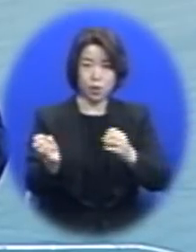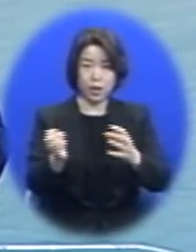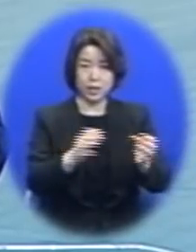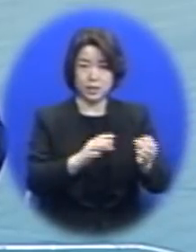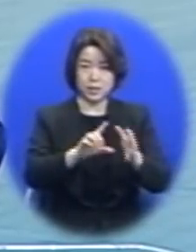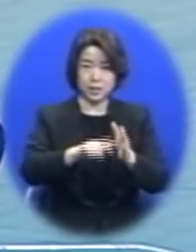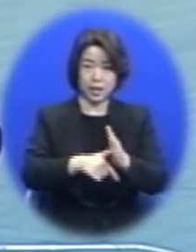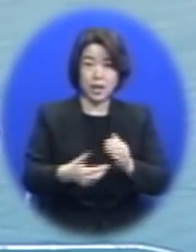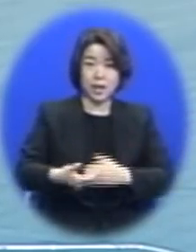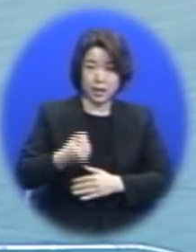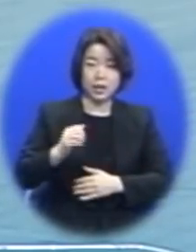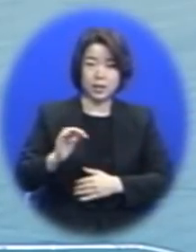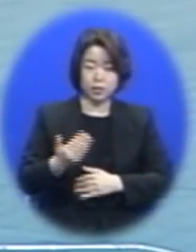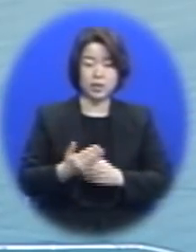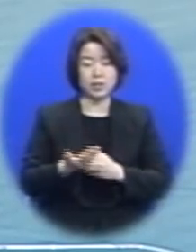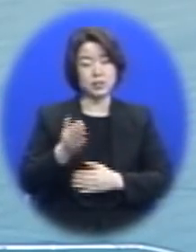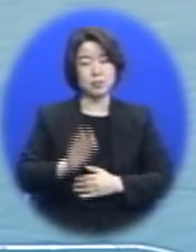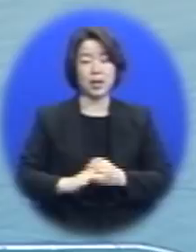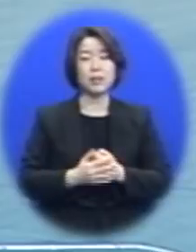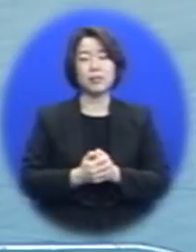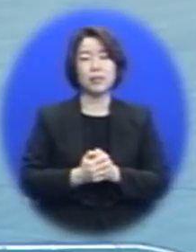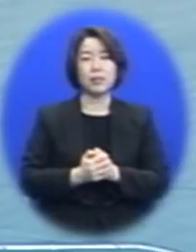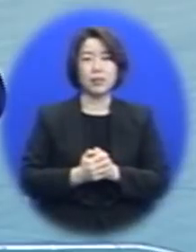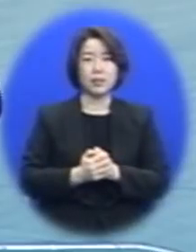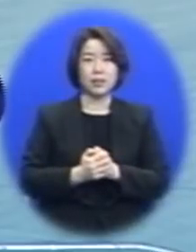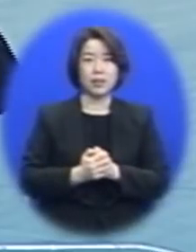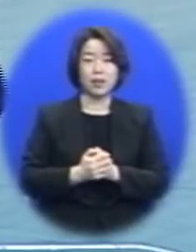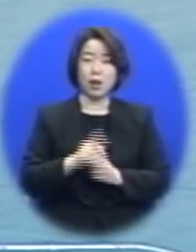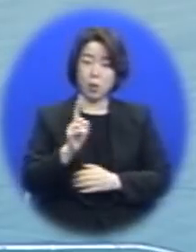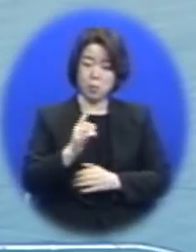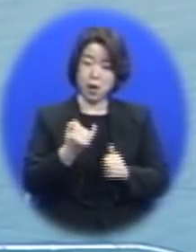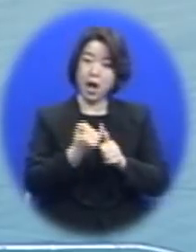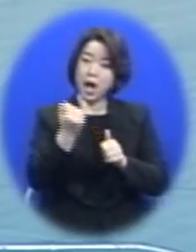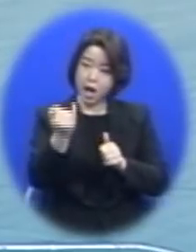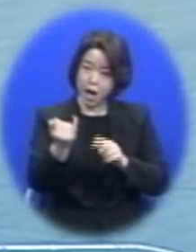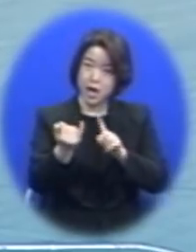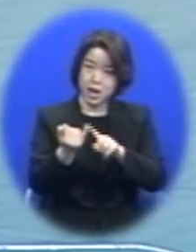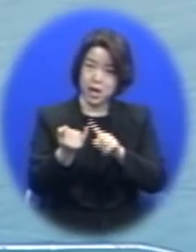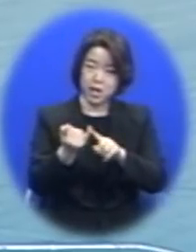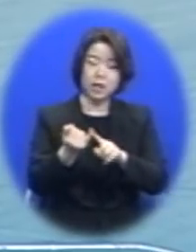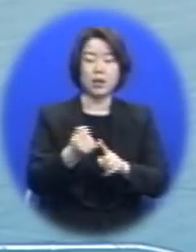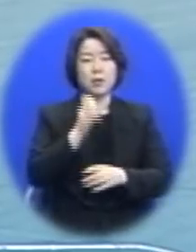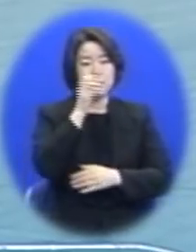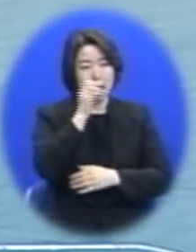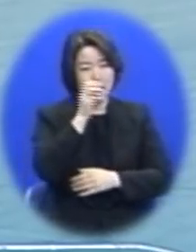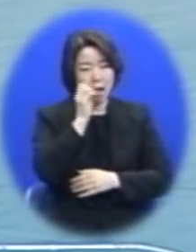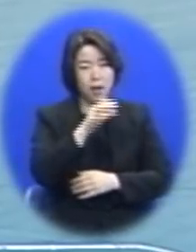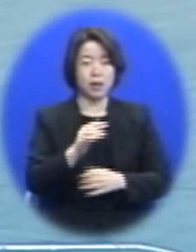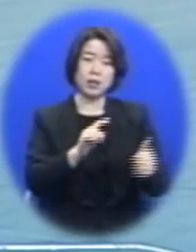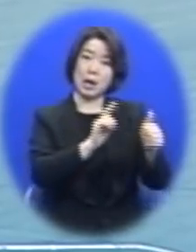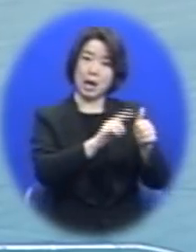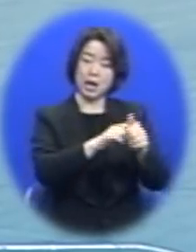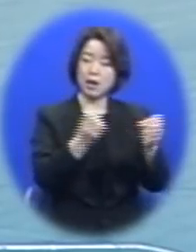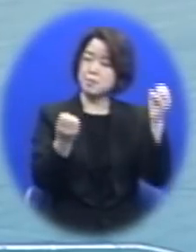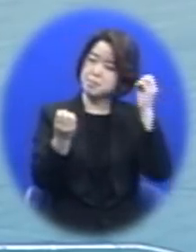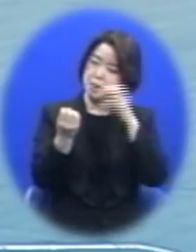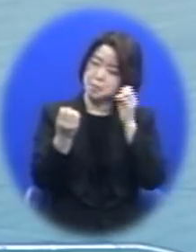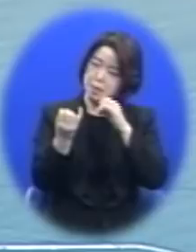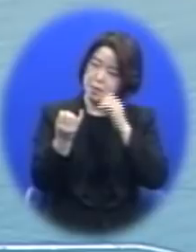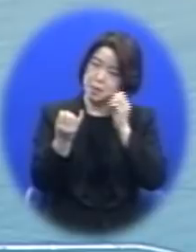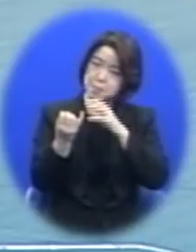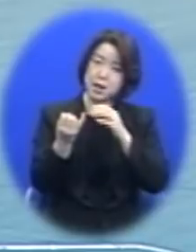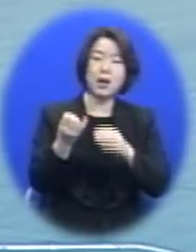되니까 그렇게 납니다만 하여튼 이제 아내는 아 내도록 하고 싶은 이야기 라고 난 때는 남편 대로 하고 싶은 이야기를 하다